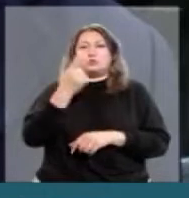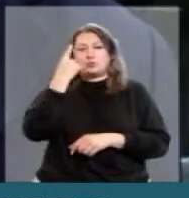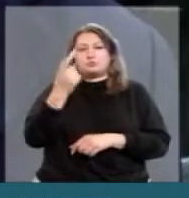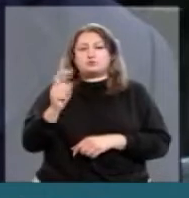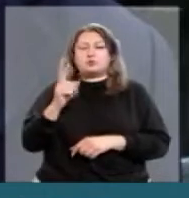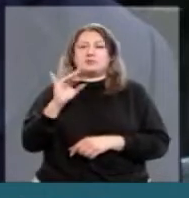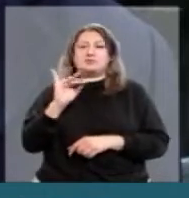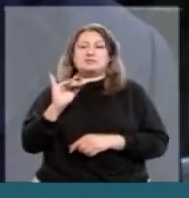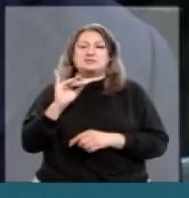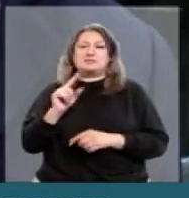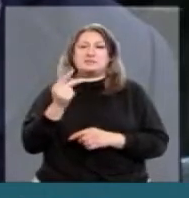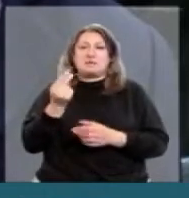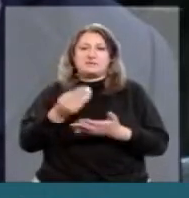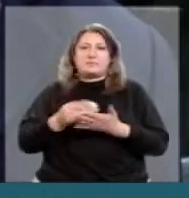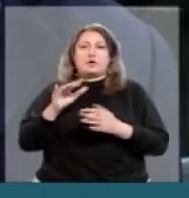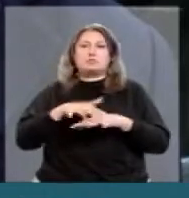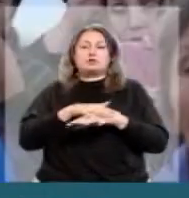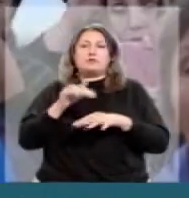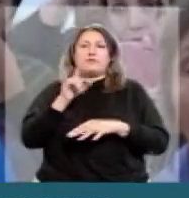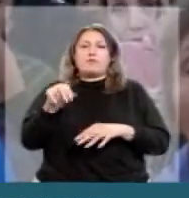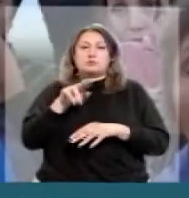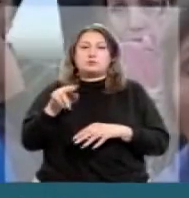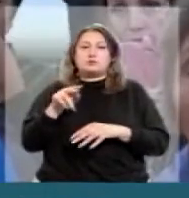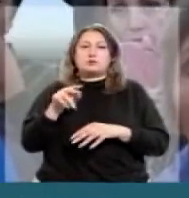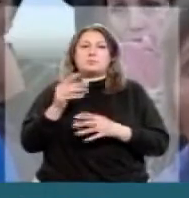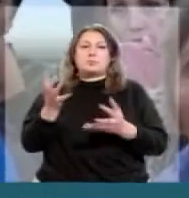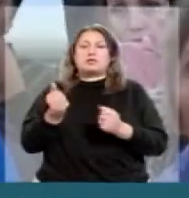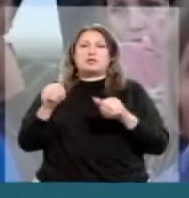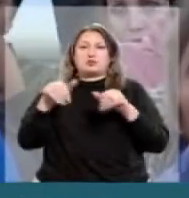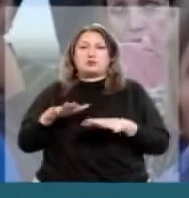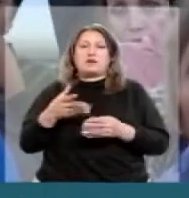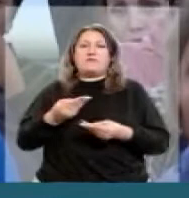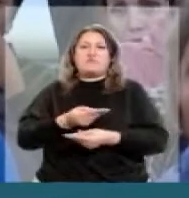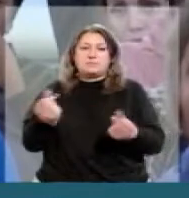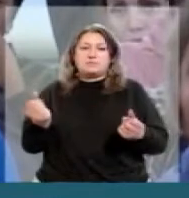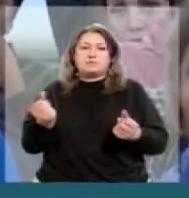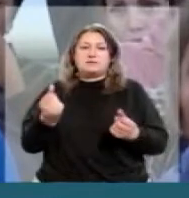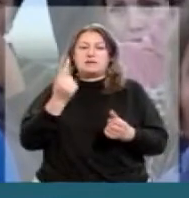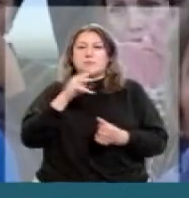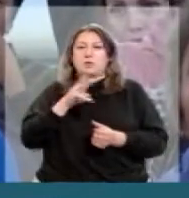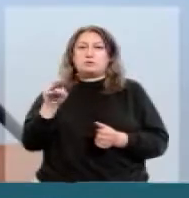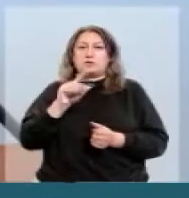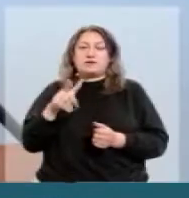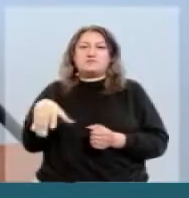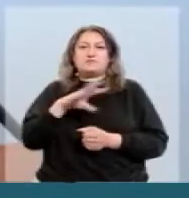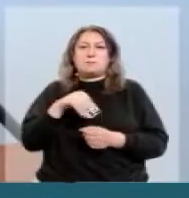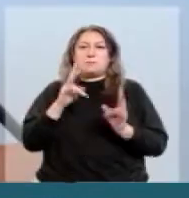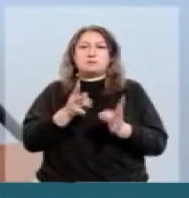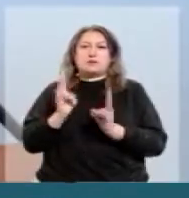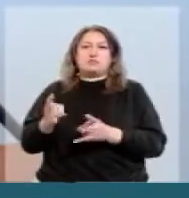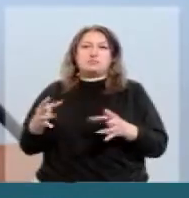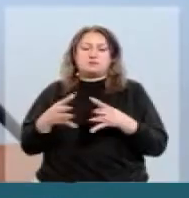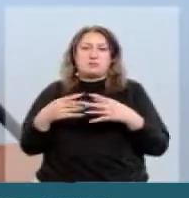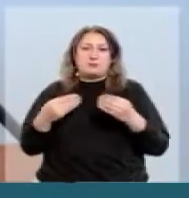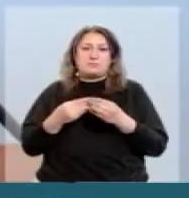қоры қаражатынан зардап шеккен барлық отбасыға 1 миллион теңгеден төлеу туралы шешім қабылданғанын айтты. Құжаттары толық көлемде ұсынылған алғашқы 24